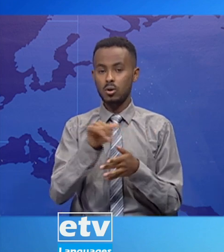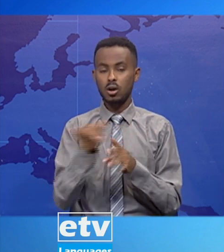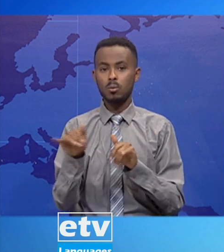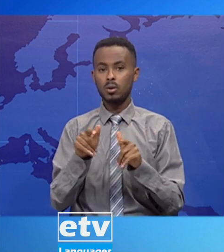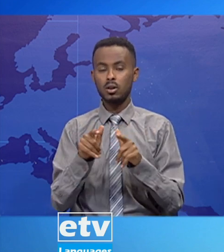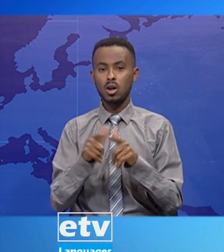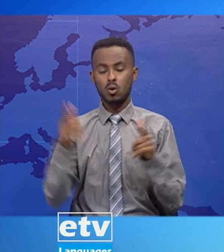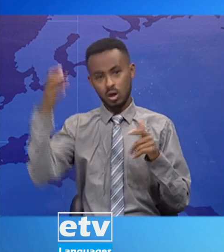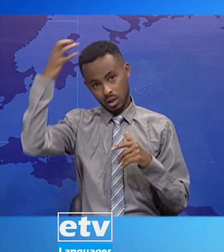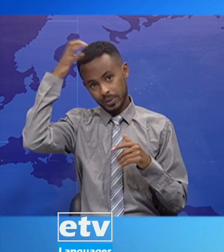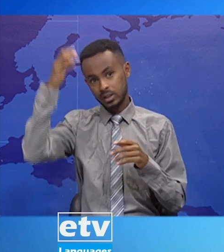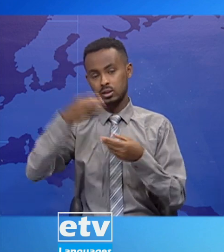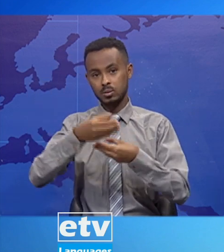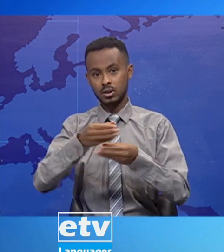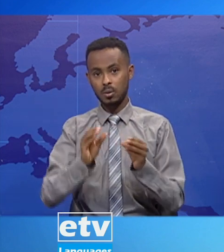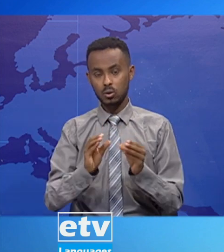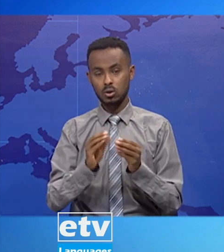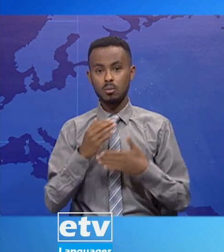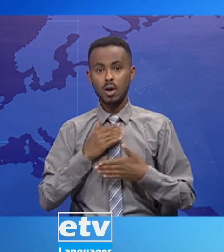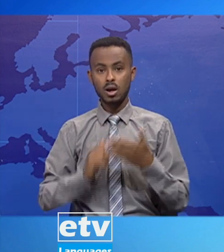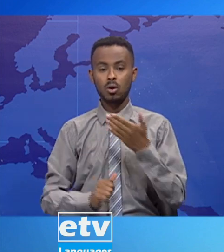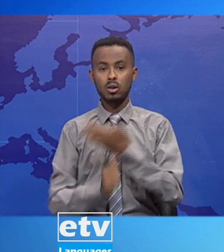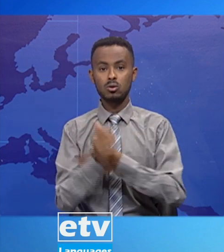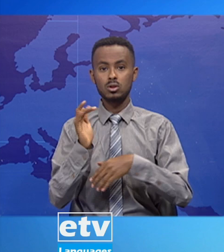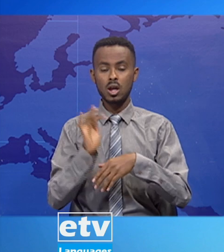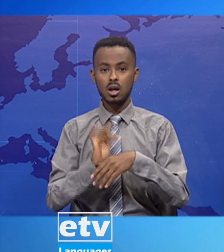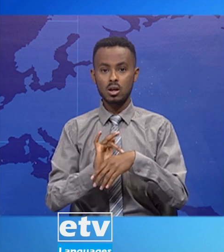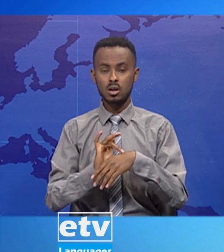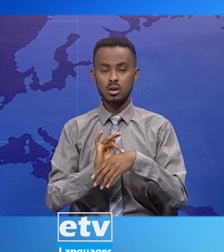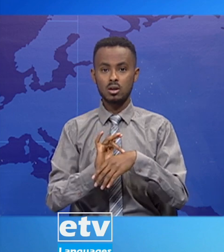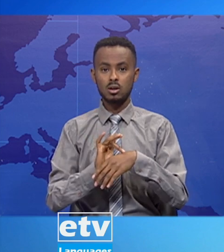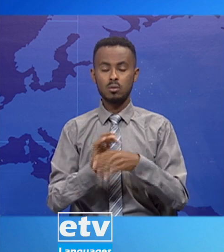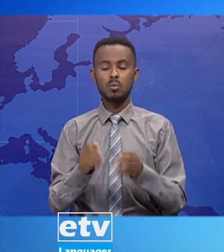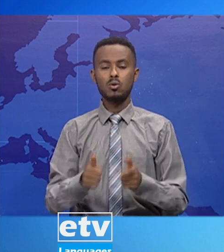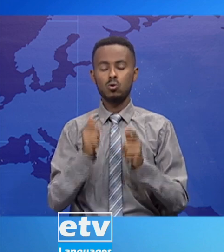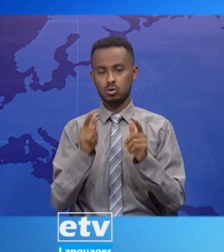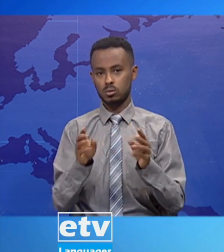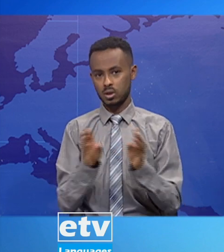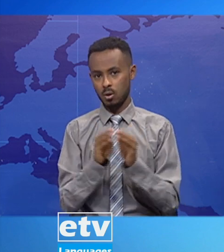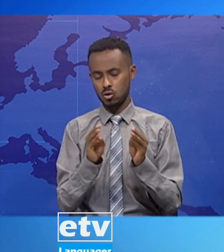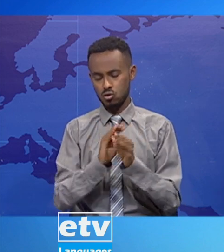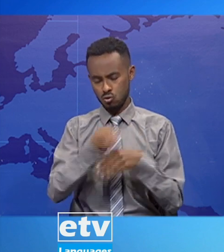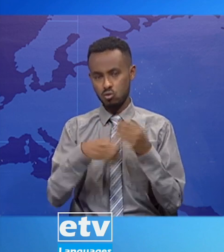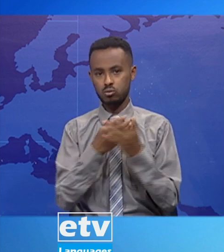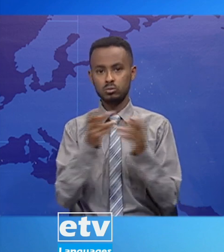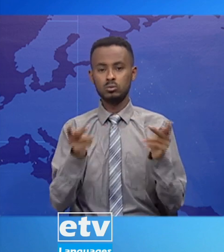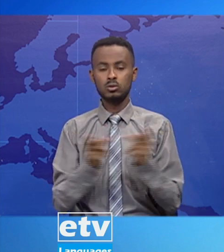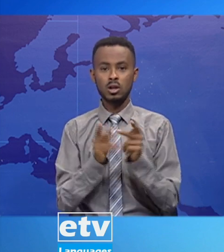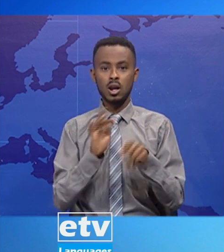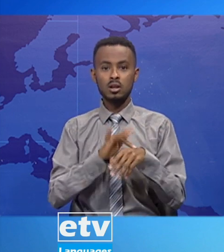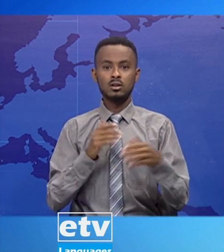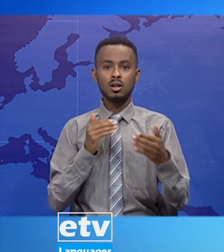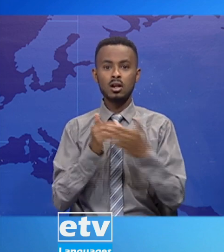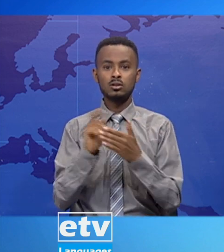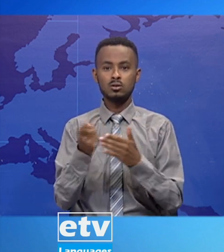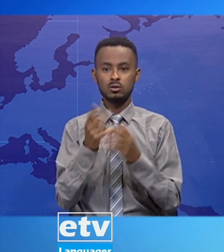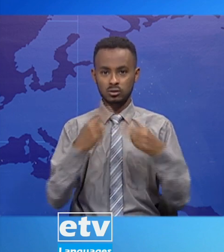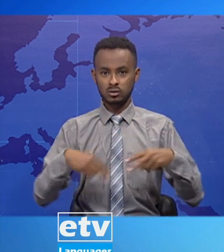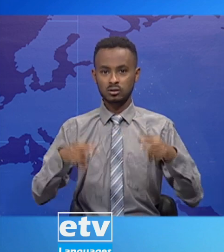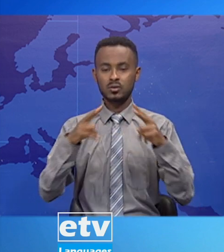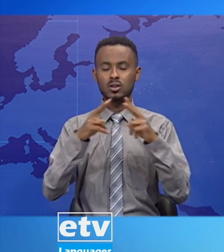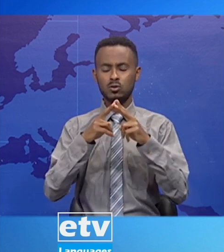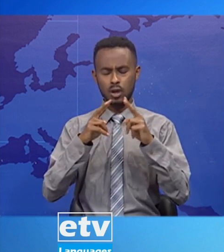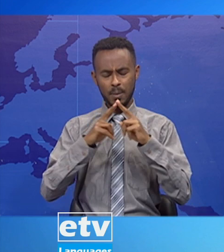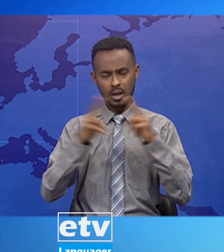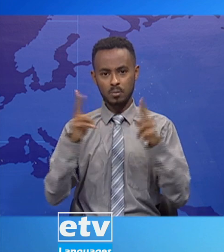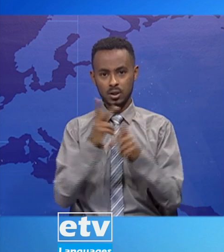በየትልልቁ የመንግስት መስሪያ ቤቶች አካል ጉዳተኛ ላይ በሚኖሩ ስብሰባዎች ሁሉም ቦታ ላይ ተደራሽ እንዲሆን ከፌዴሬሽኑ ጋር